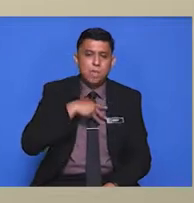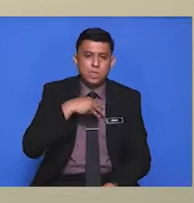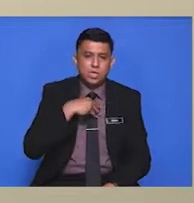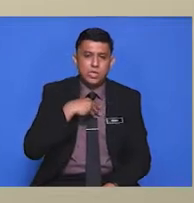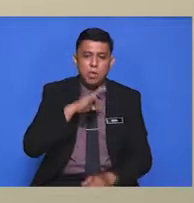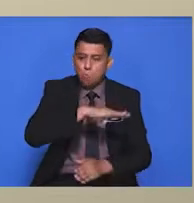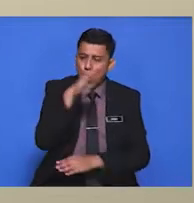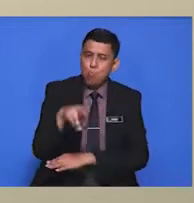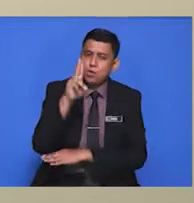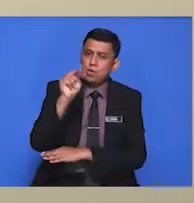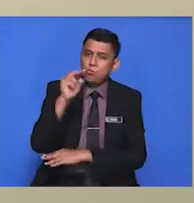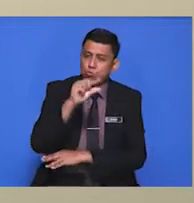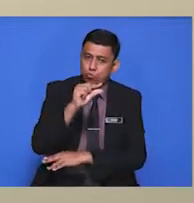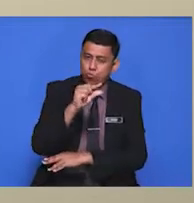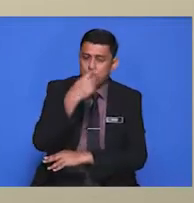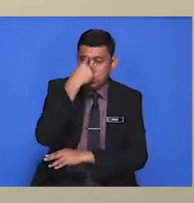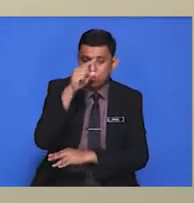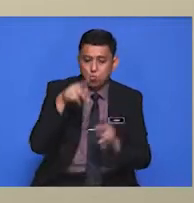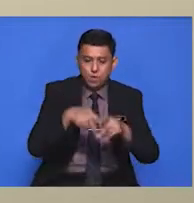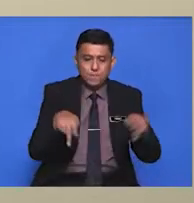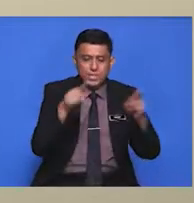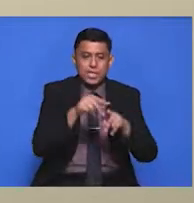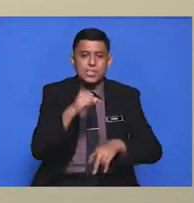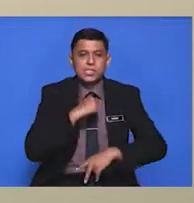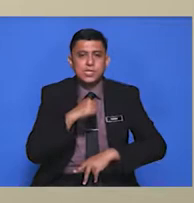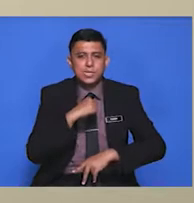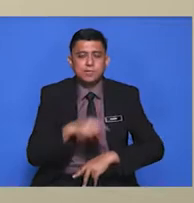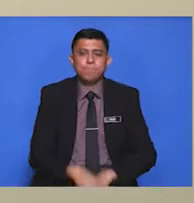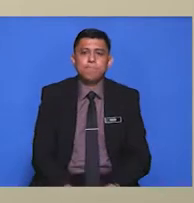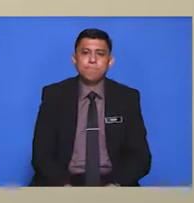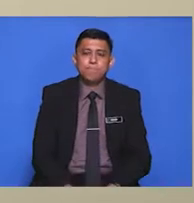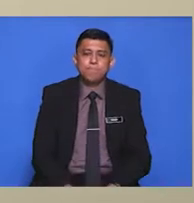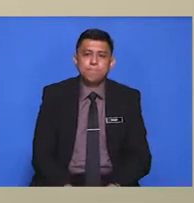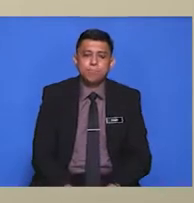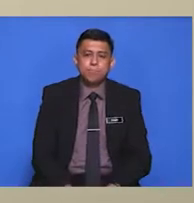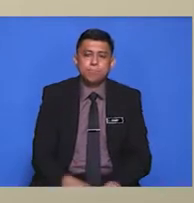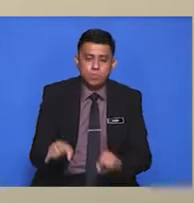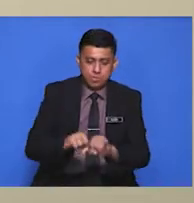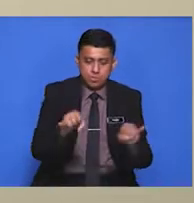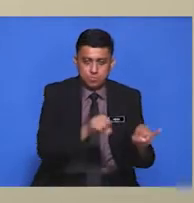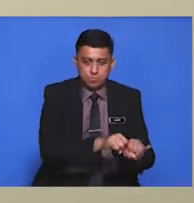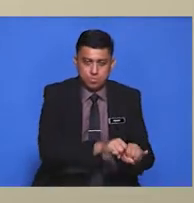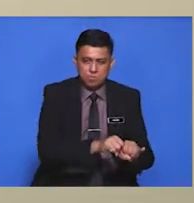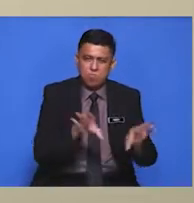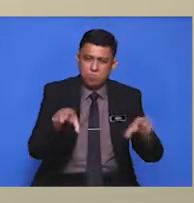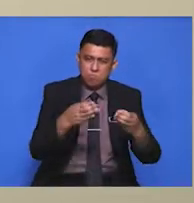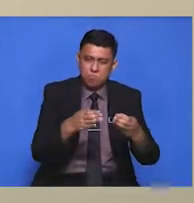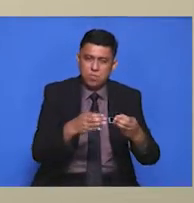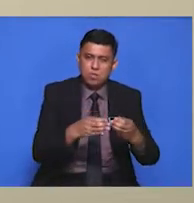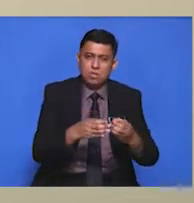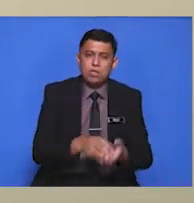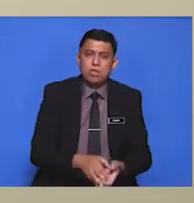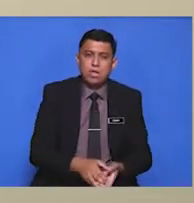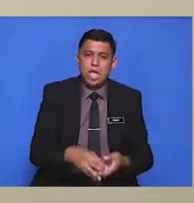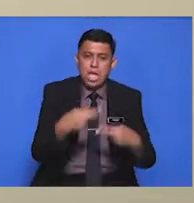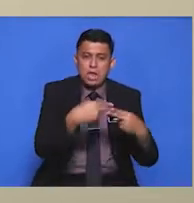Ungu semata-mata untuk kepentingannya sendiri. Dia juga bertindak kejam dengan mengusir